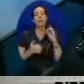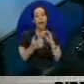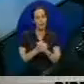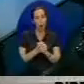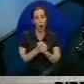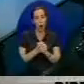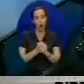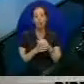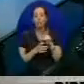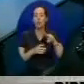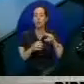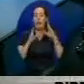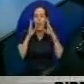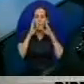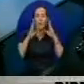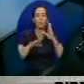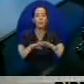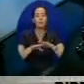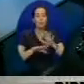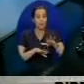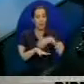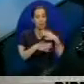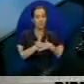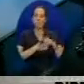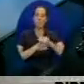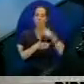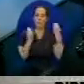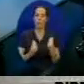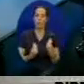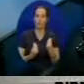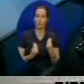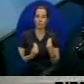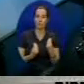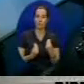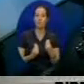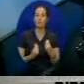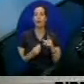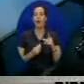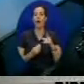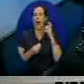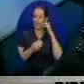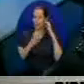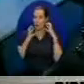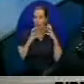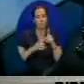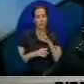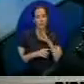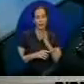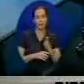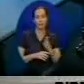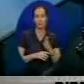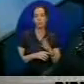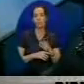החברויות שמבוססות על אמון מקצועי ורגשי, הן הכי טובות. האינסטרומנטליות זה בעייתי.